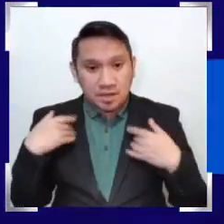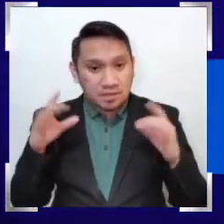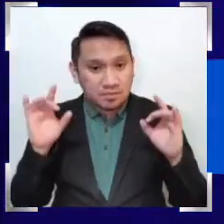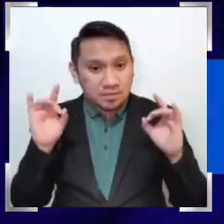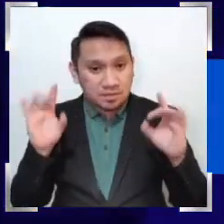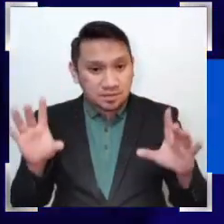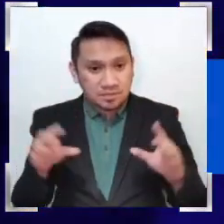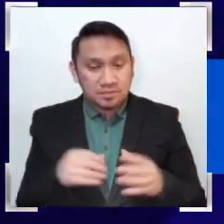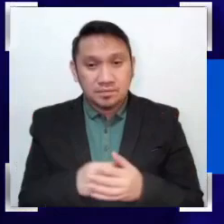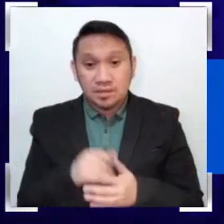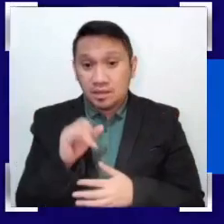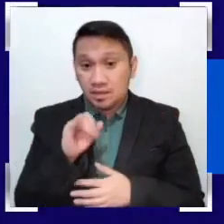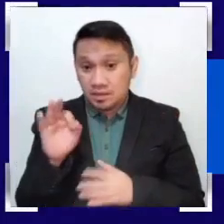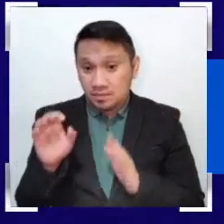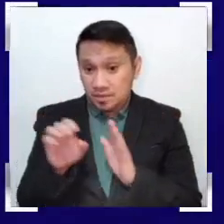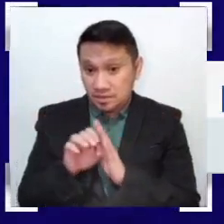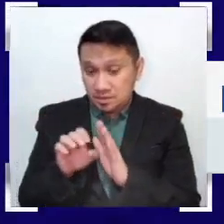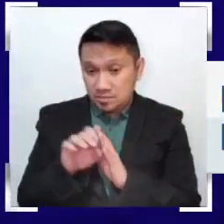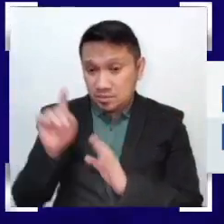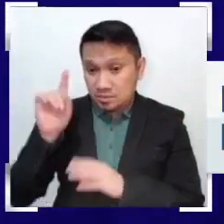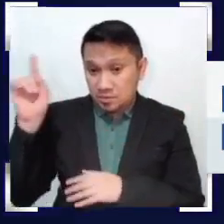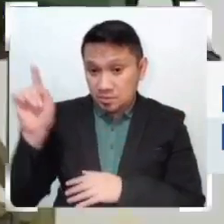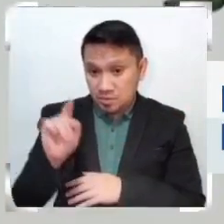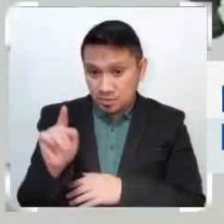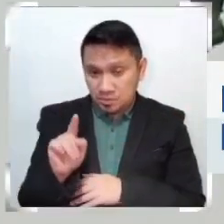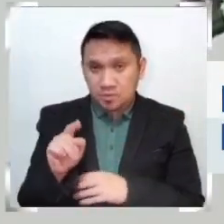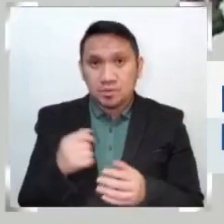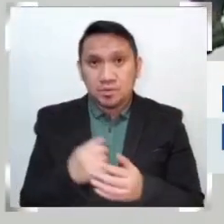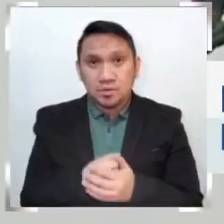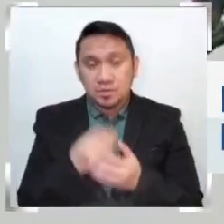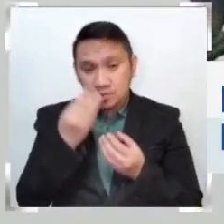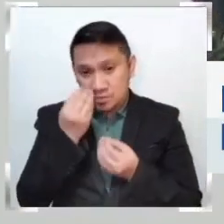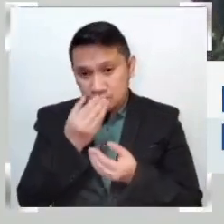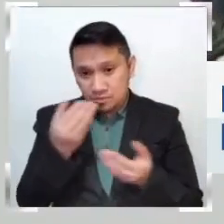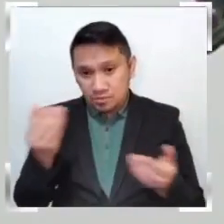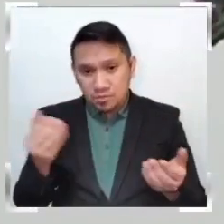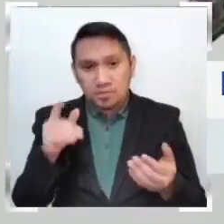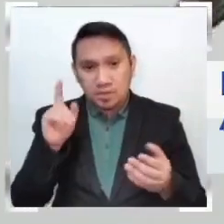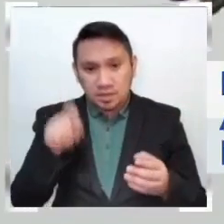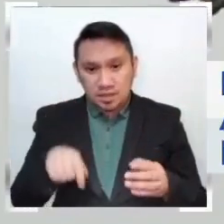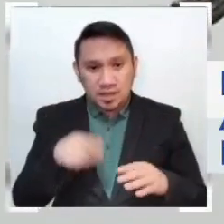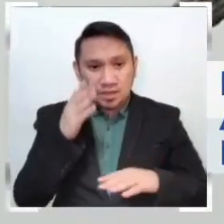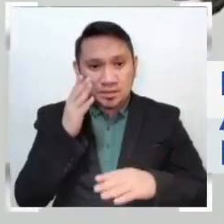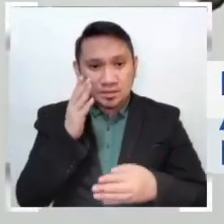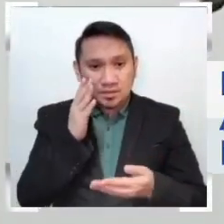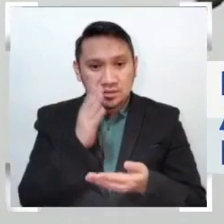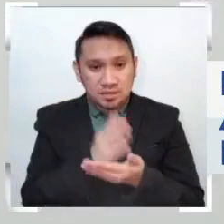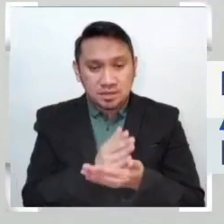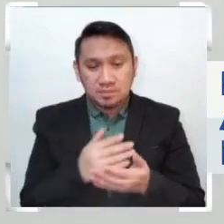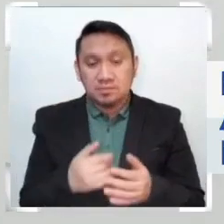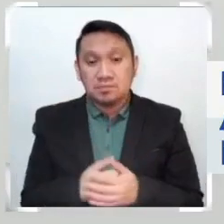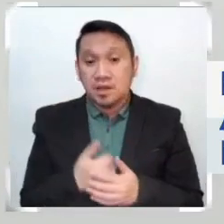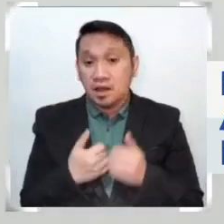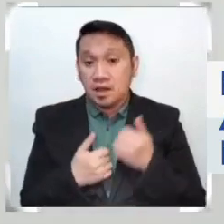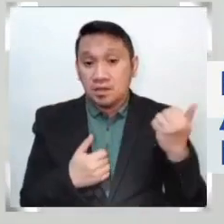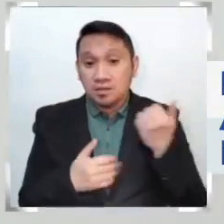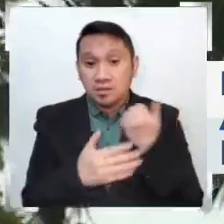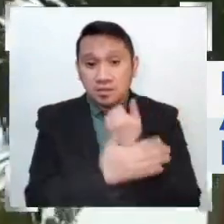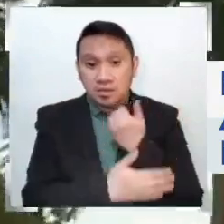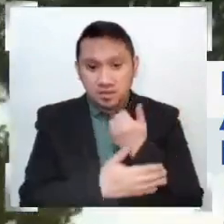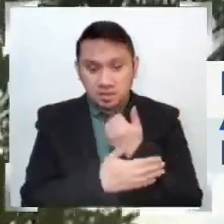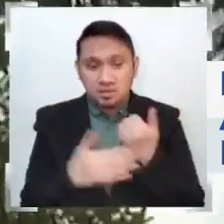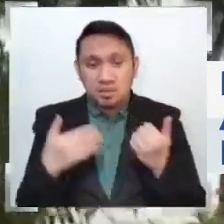tiglat. Stop the work. Shelter. Sa ibang bansa, may mga protocol ang mga amusement park kapag may banta